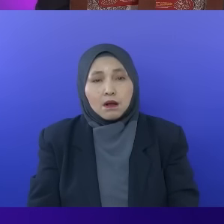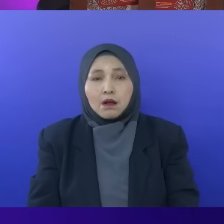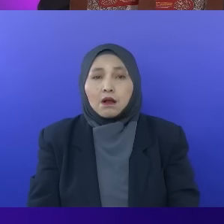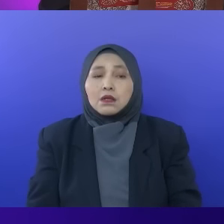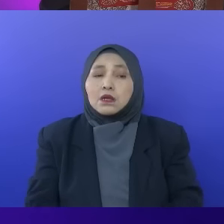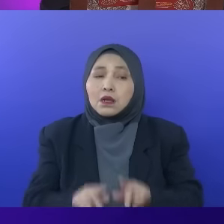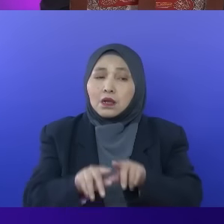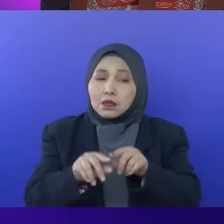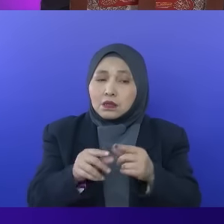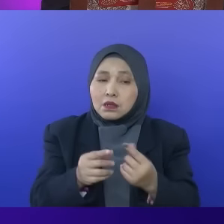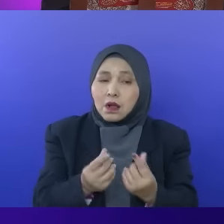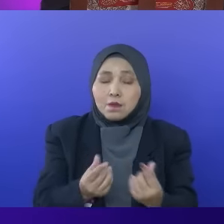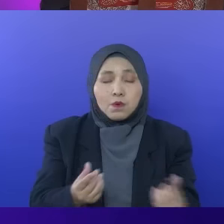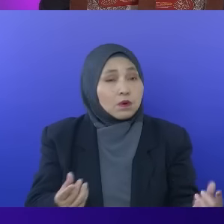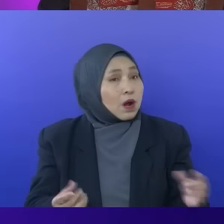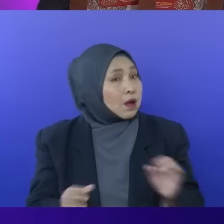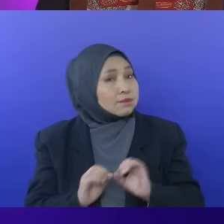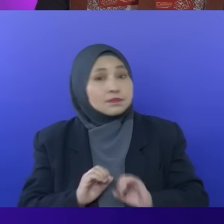Kal